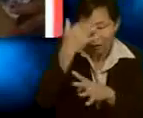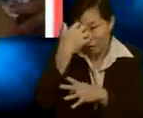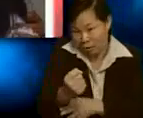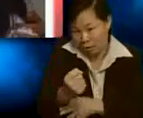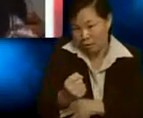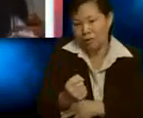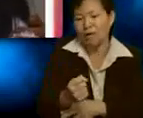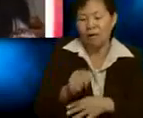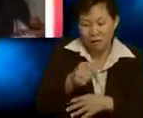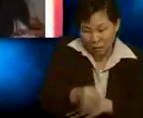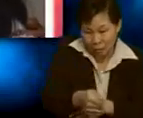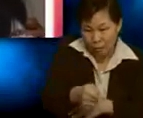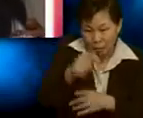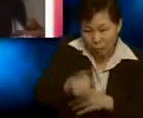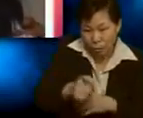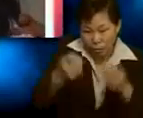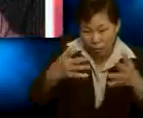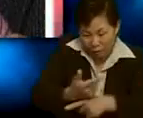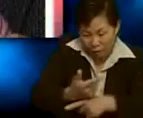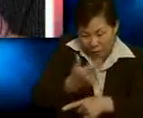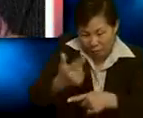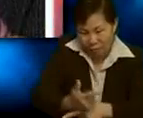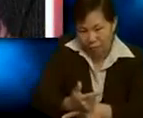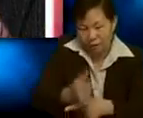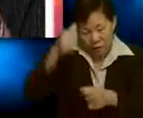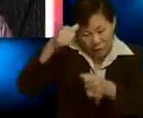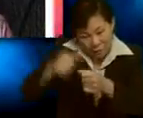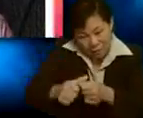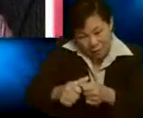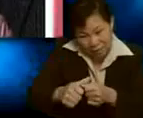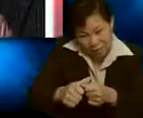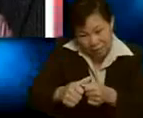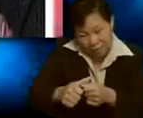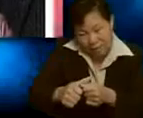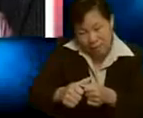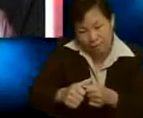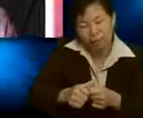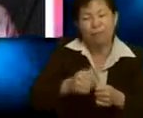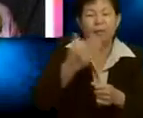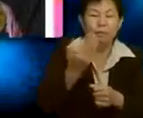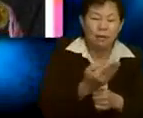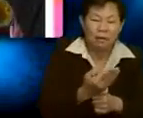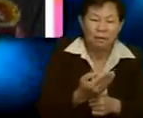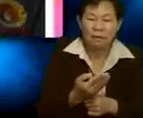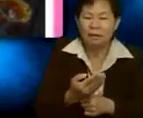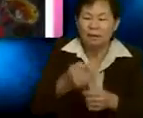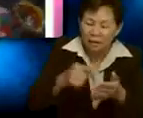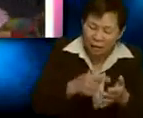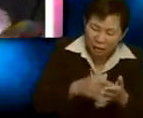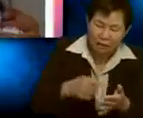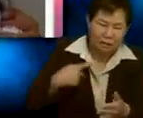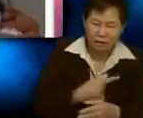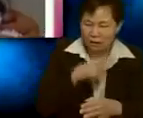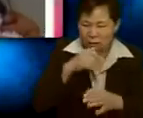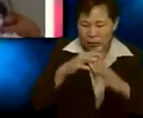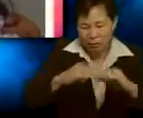menghafal. Kamu juga perlu banyak membuat latihan. Ingatlah, Allah bisa, tegal biasa. Ada kalanya kita